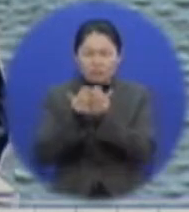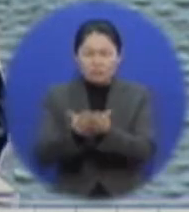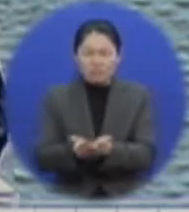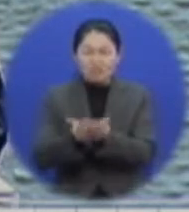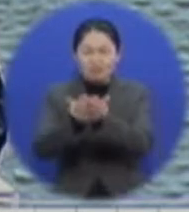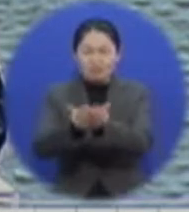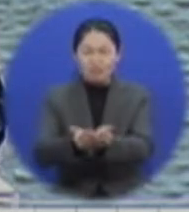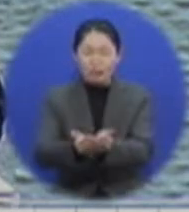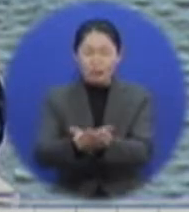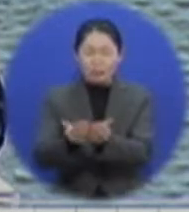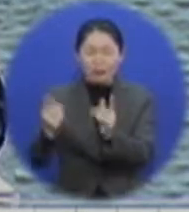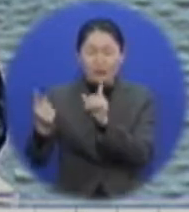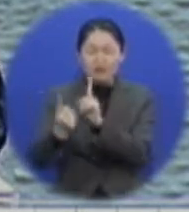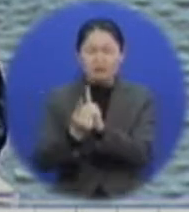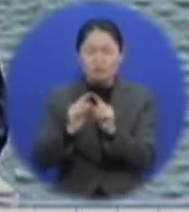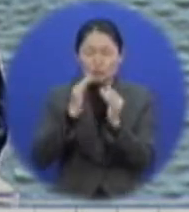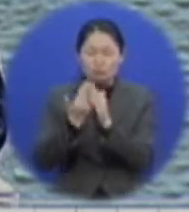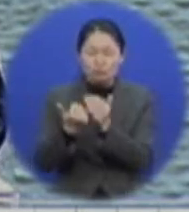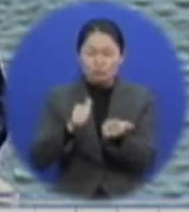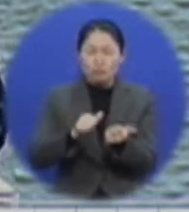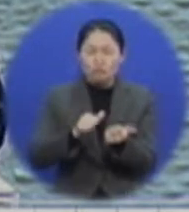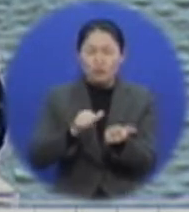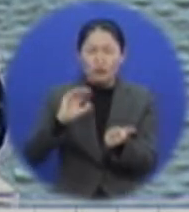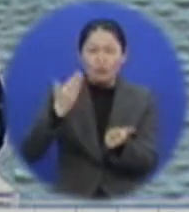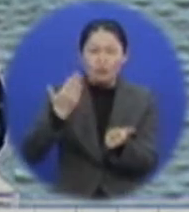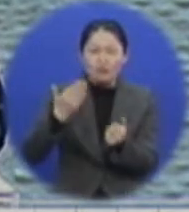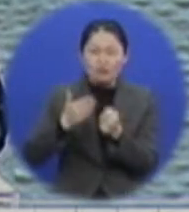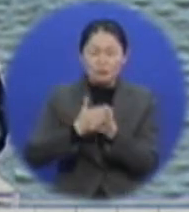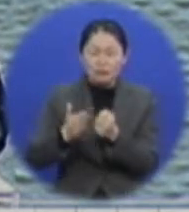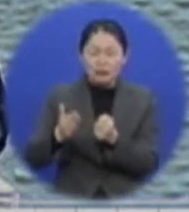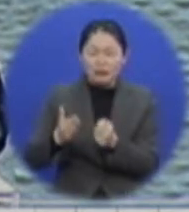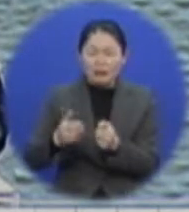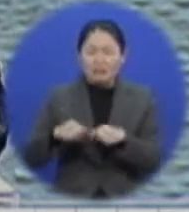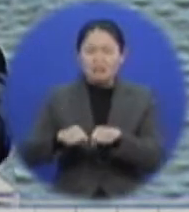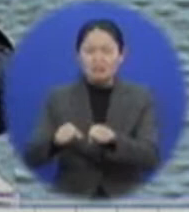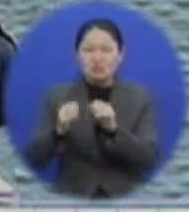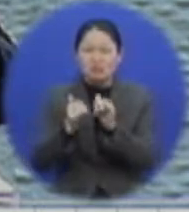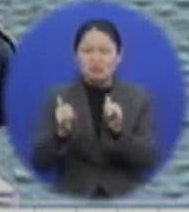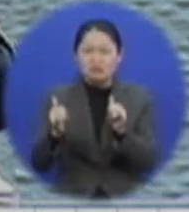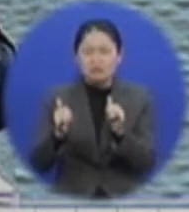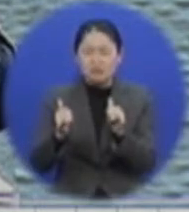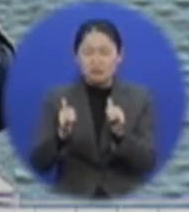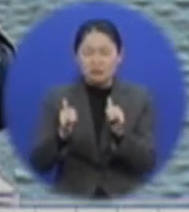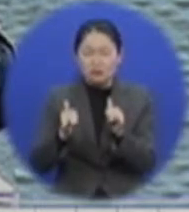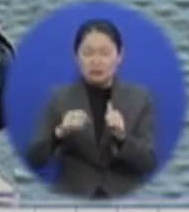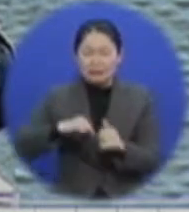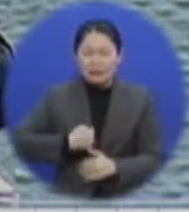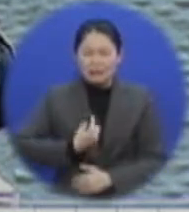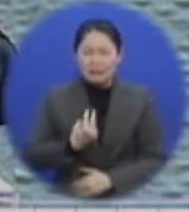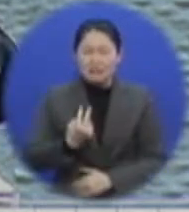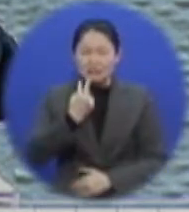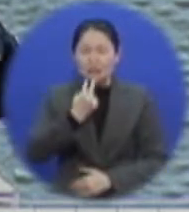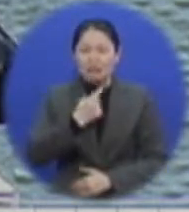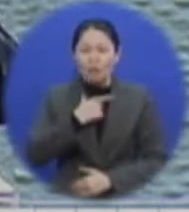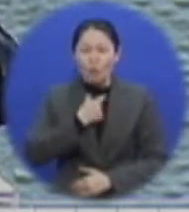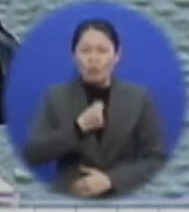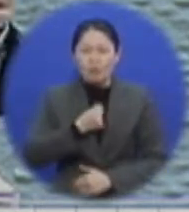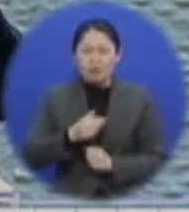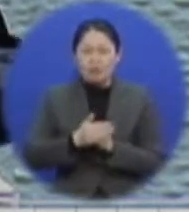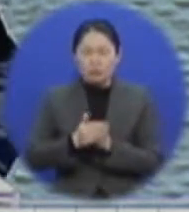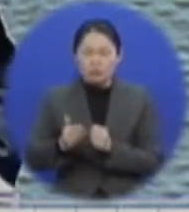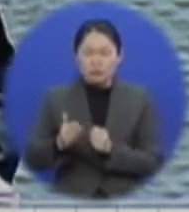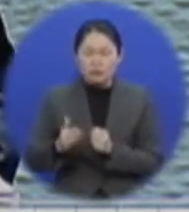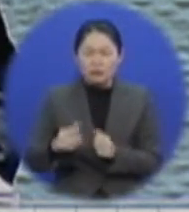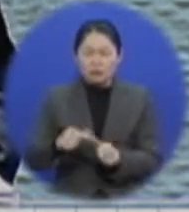생겼으니까 선원들이 자기들이 라도 살라고 구명정 을 내려다가 그 구명정 을